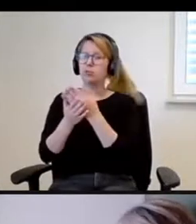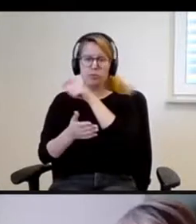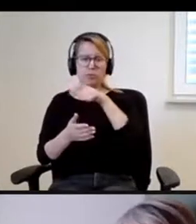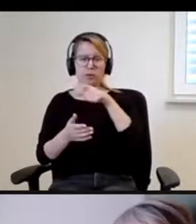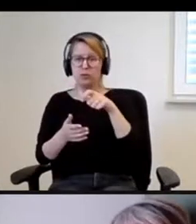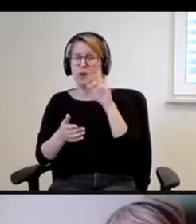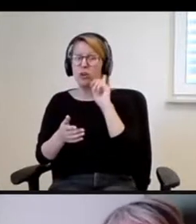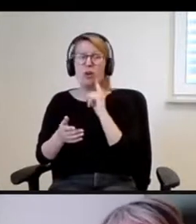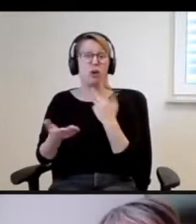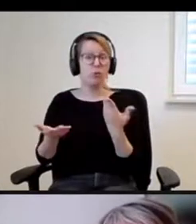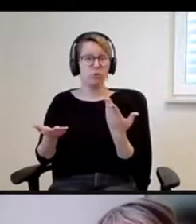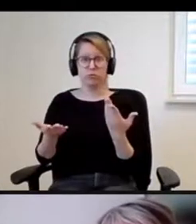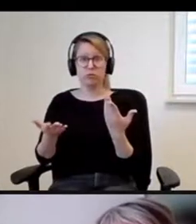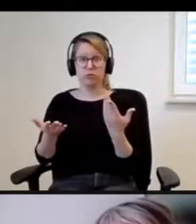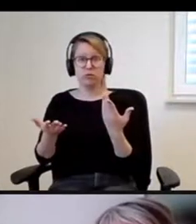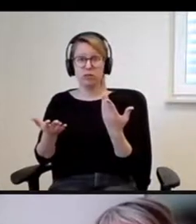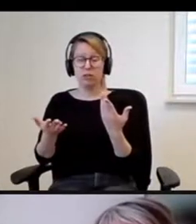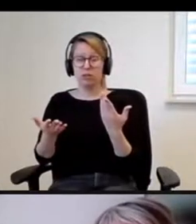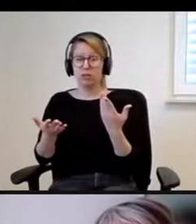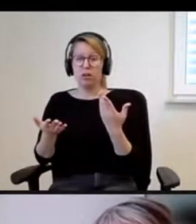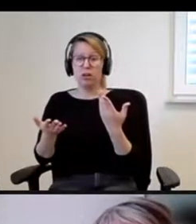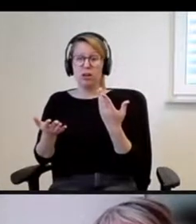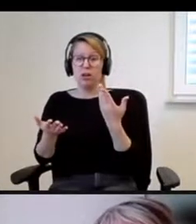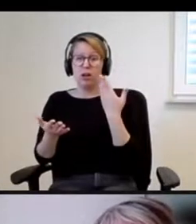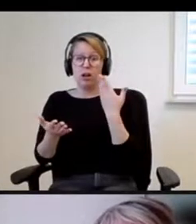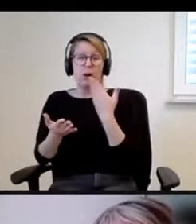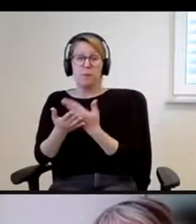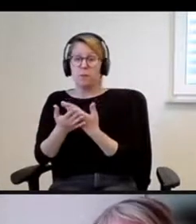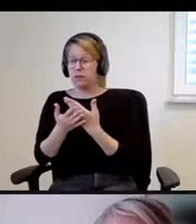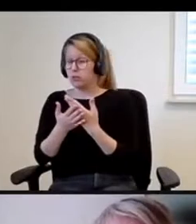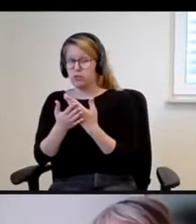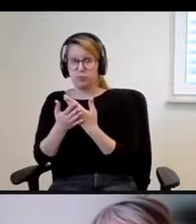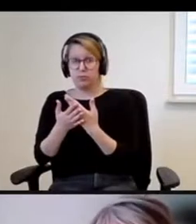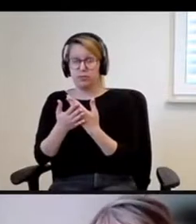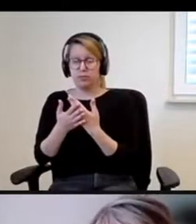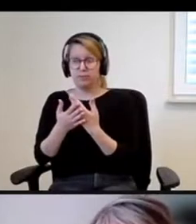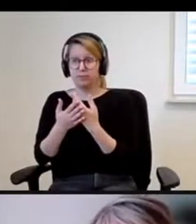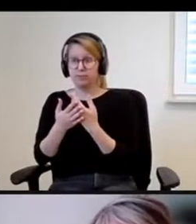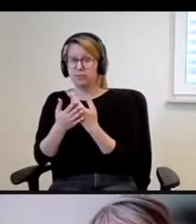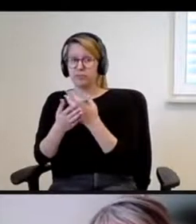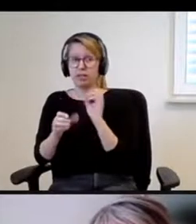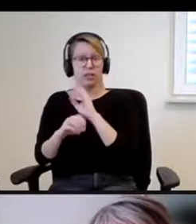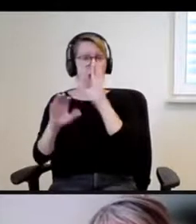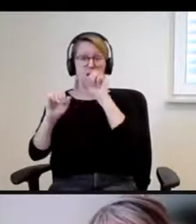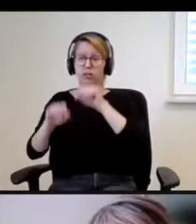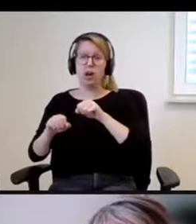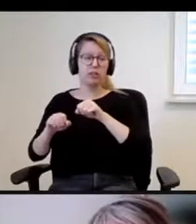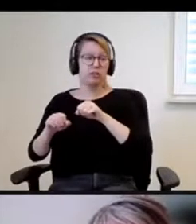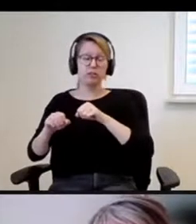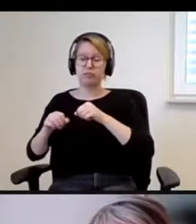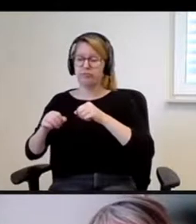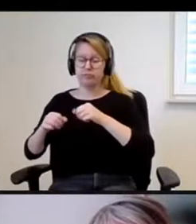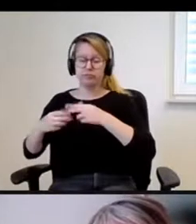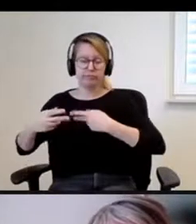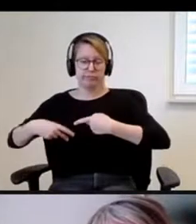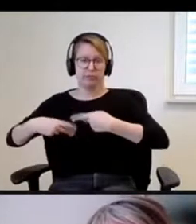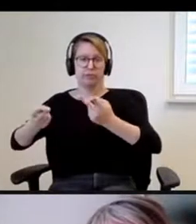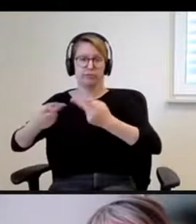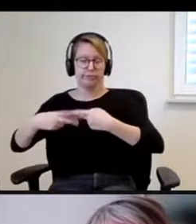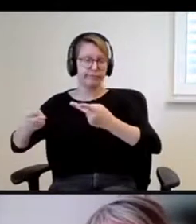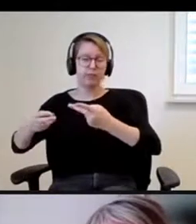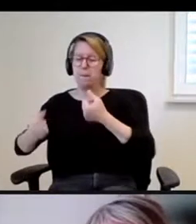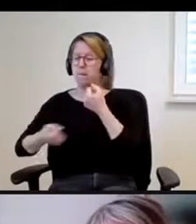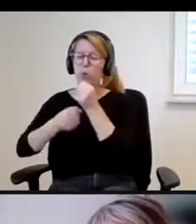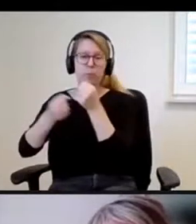on peut se déplacer, on a des choses qu'on peut faire, peut-être que d'autres peuvent pas faire, mais être coupé de